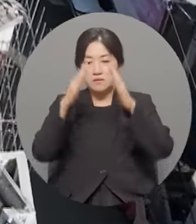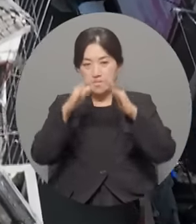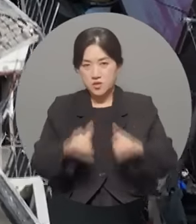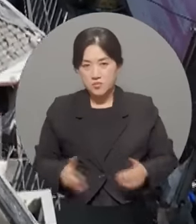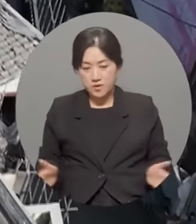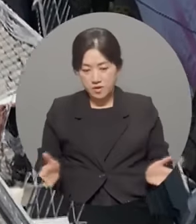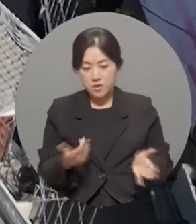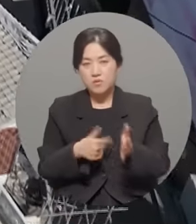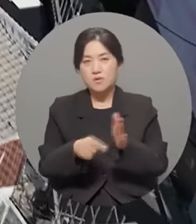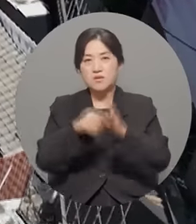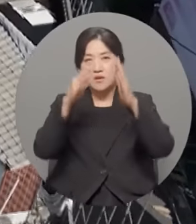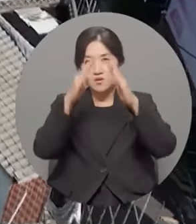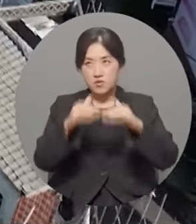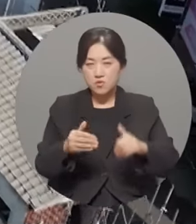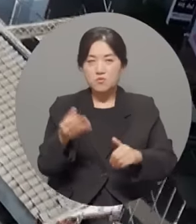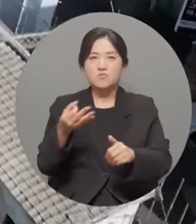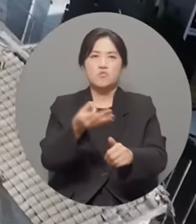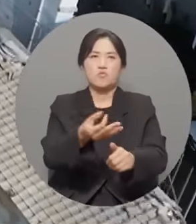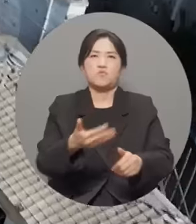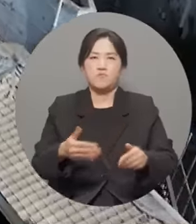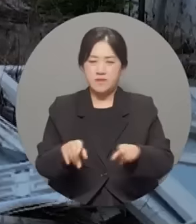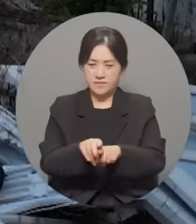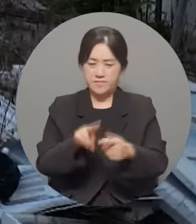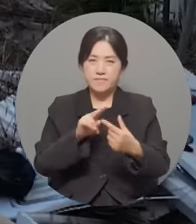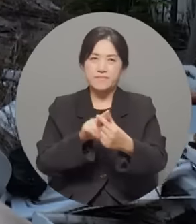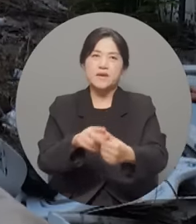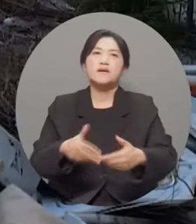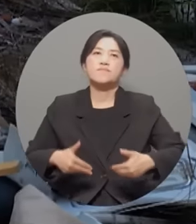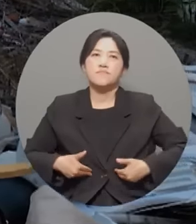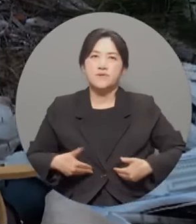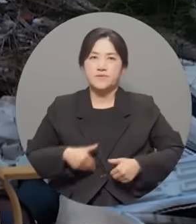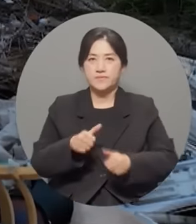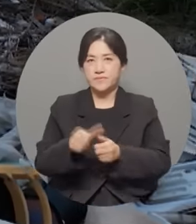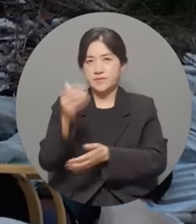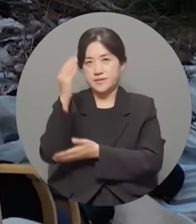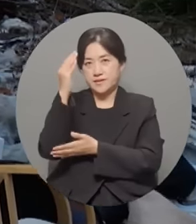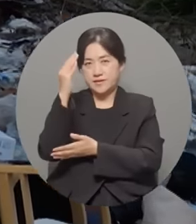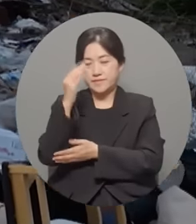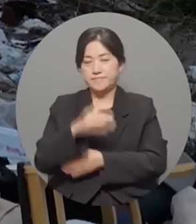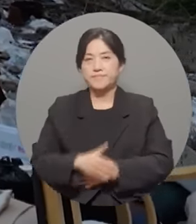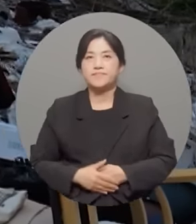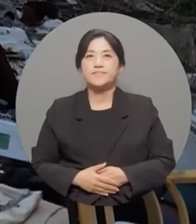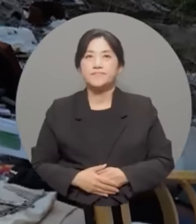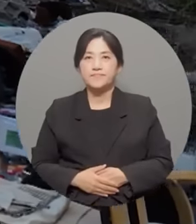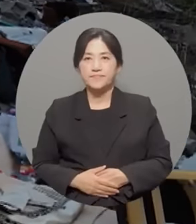위해서는 철거 지원금 지급도 병행돼야 한다고 지적합니다. 바로 간다 류현준입니다.